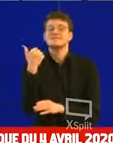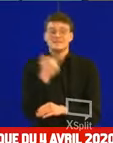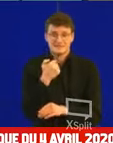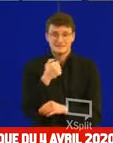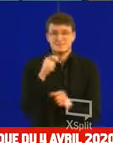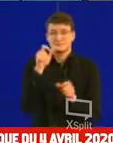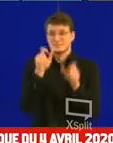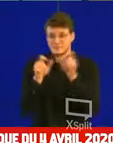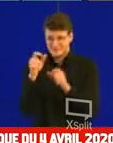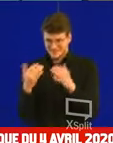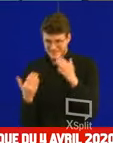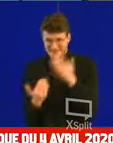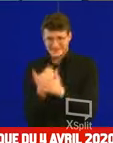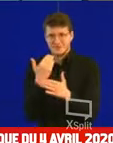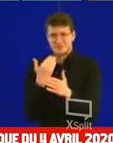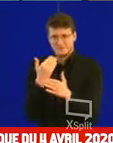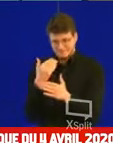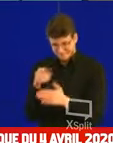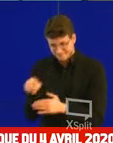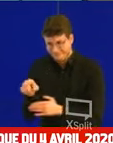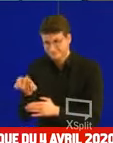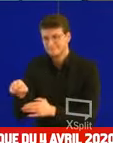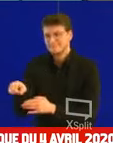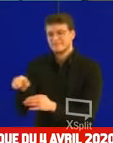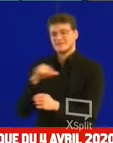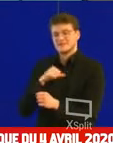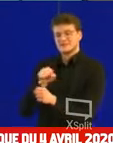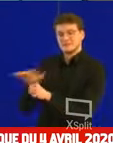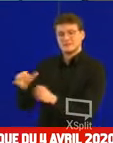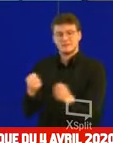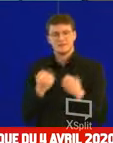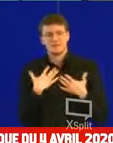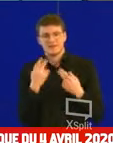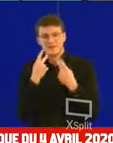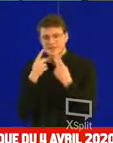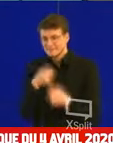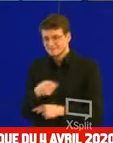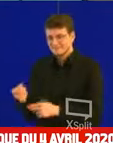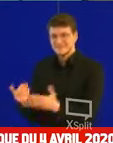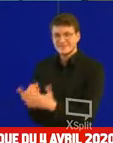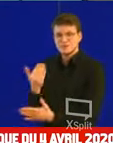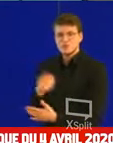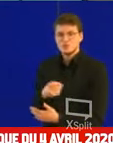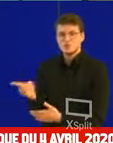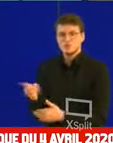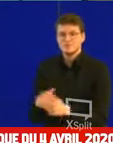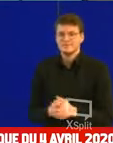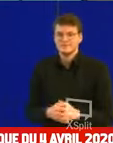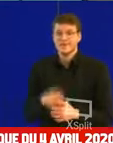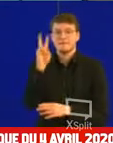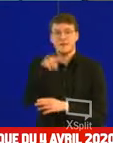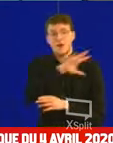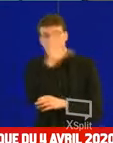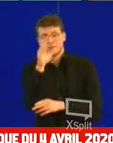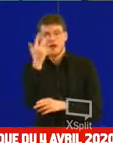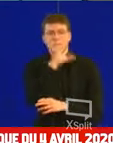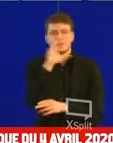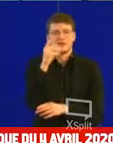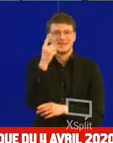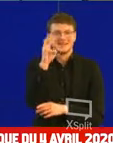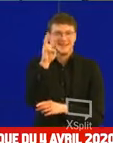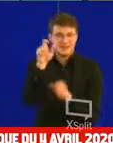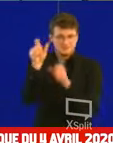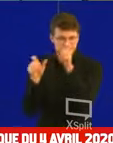in the laboratory l'as rome comme non partant du handicap flandre saison de retrouver la